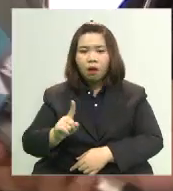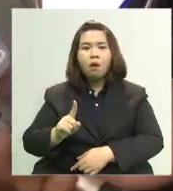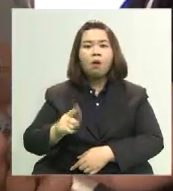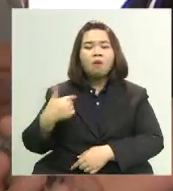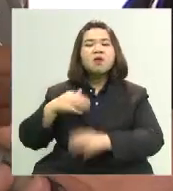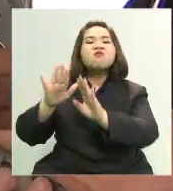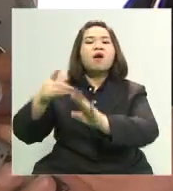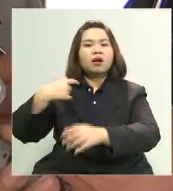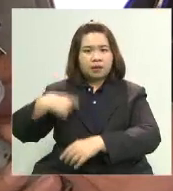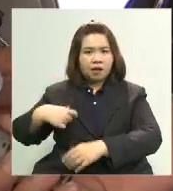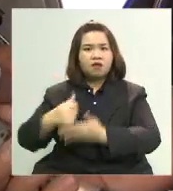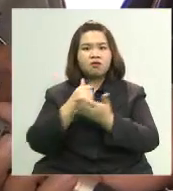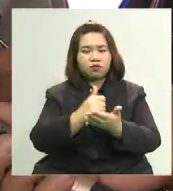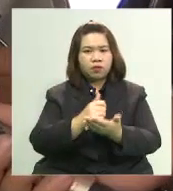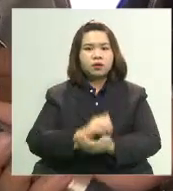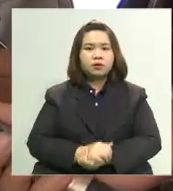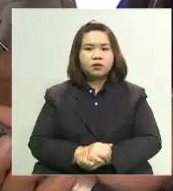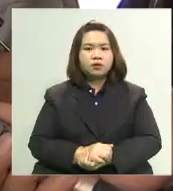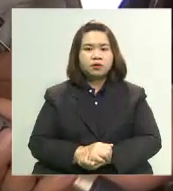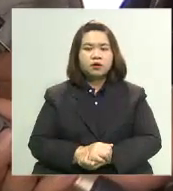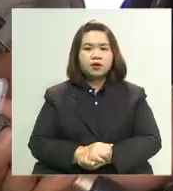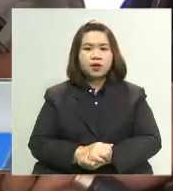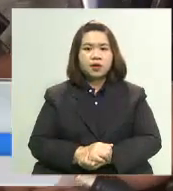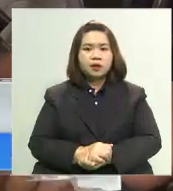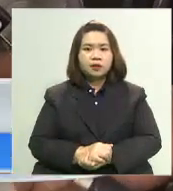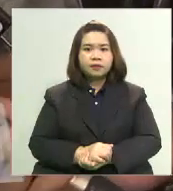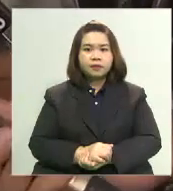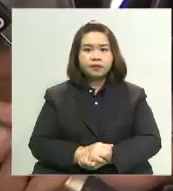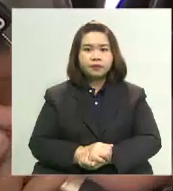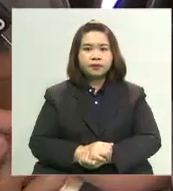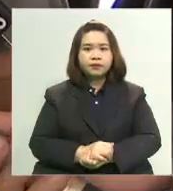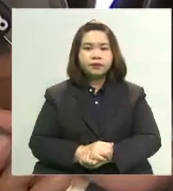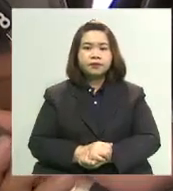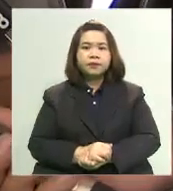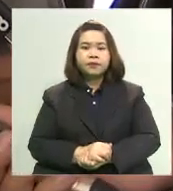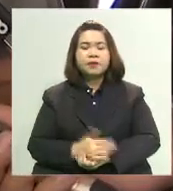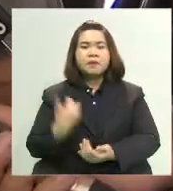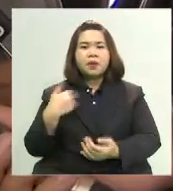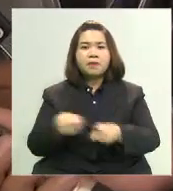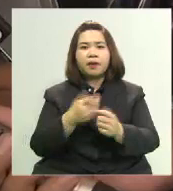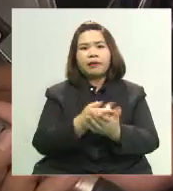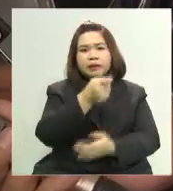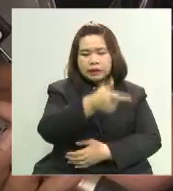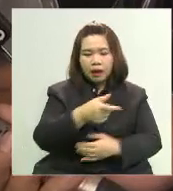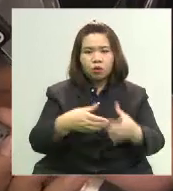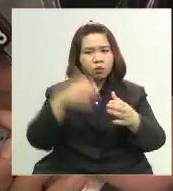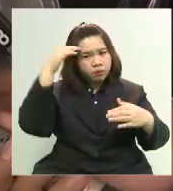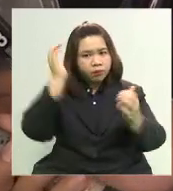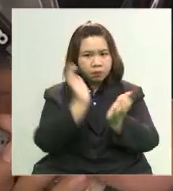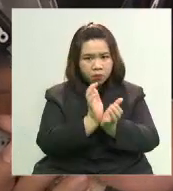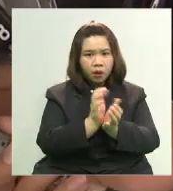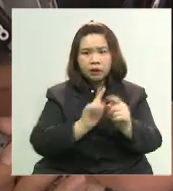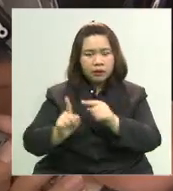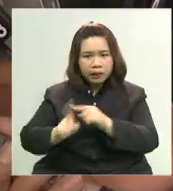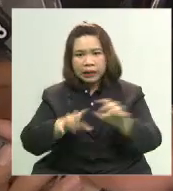ให้มาเบิกฟาร์มนะครับแล้วก็ขึ้นเบิก100/2แล้วก็ไปจ้างตำรวจชุดจับกุมม